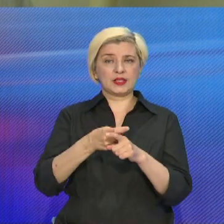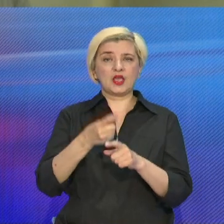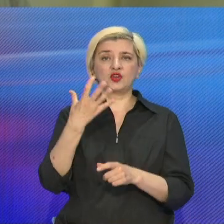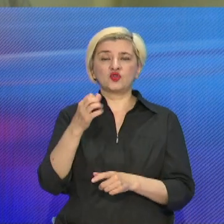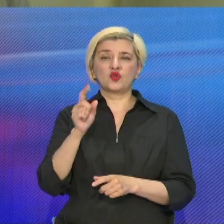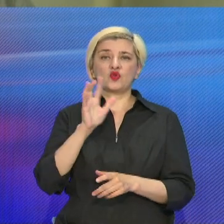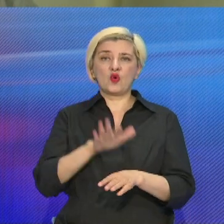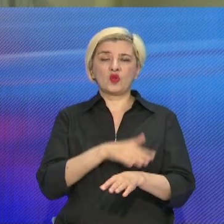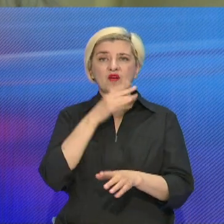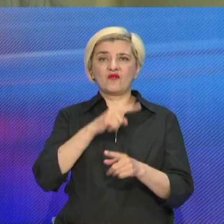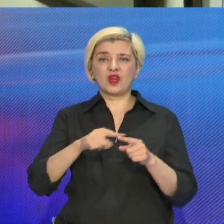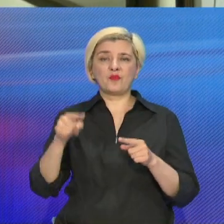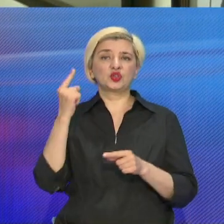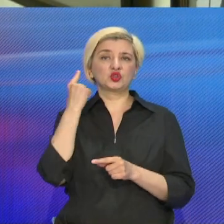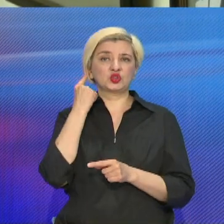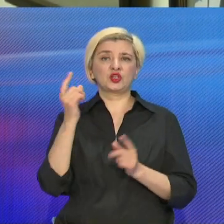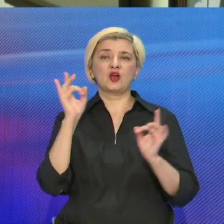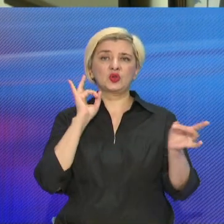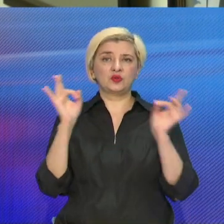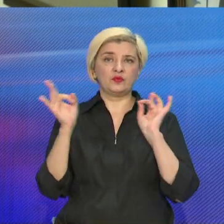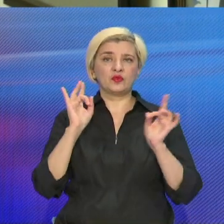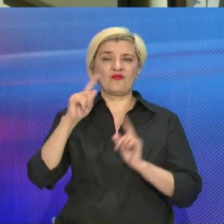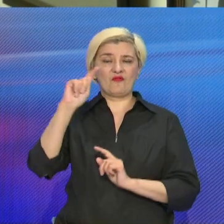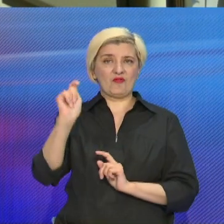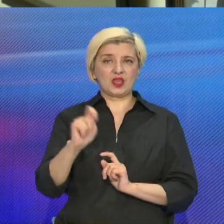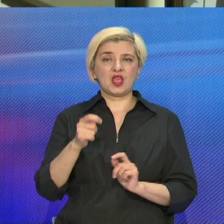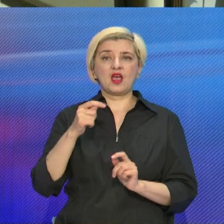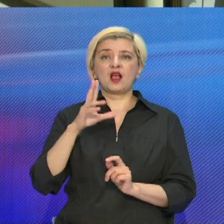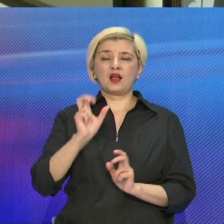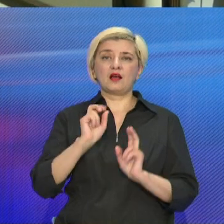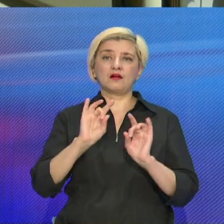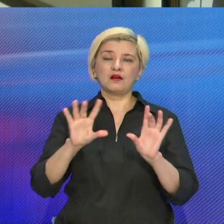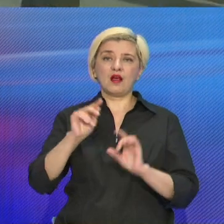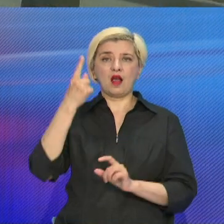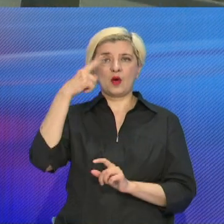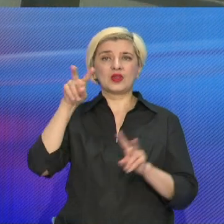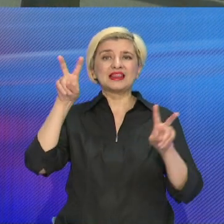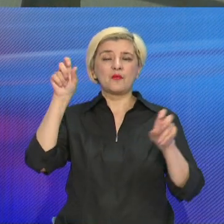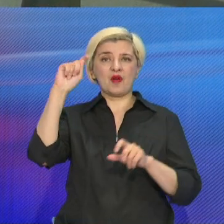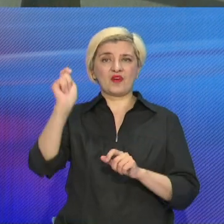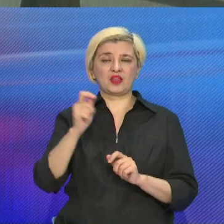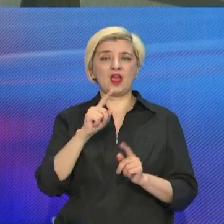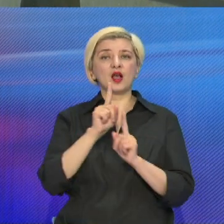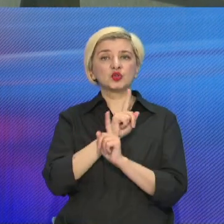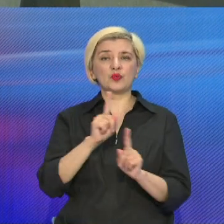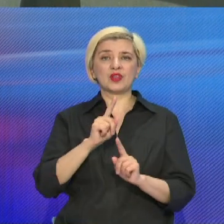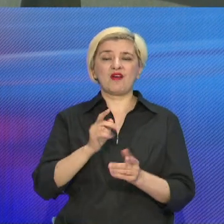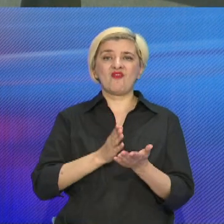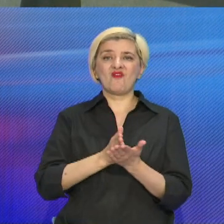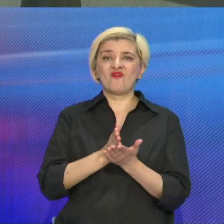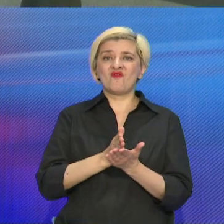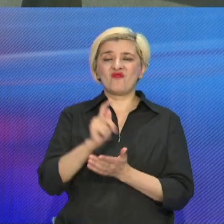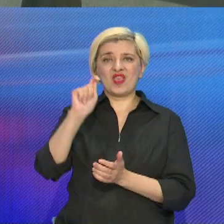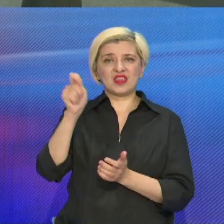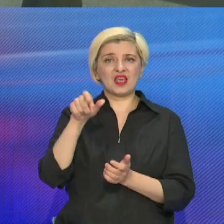реха Великой Айчинной войны. Как признается автор, тема войны для него особливая. Ветераны – частые герои его фотоздымков.